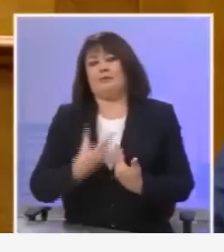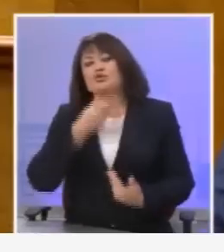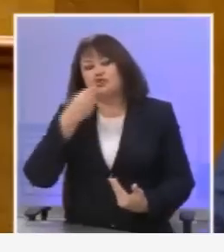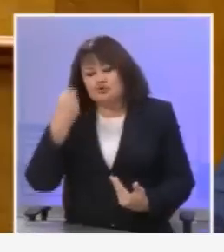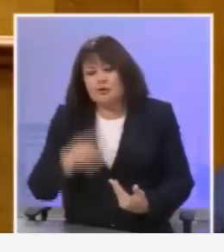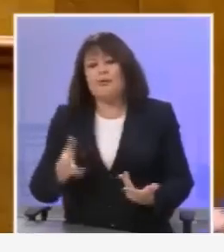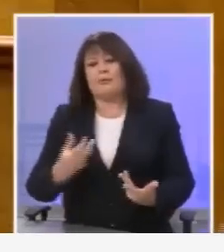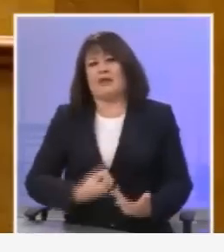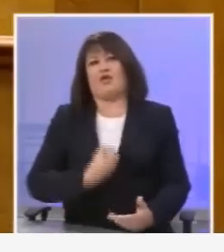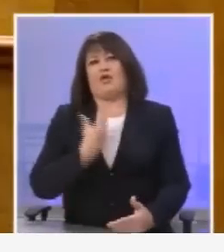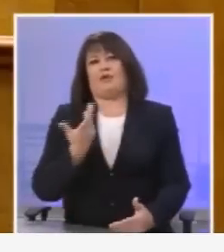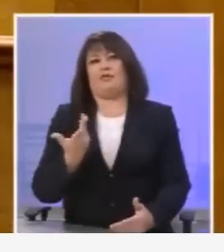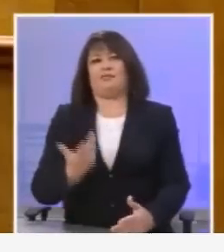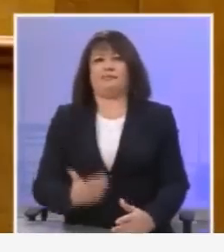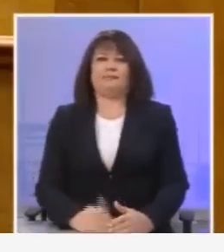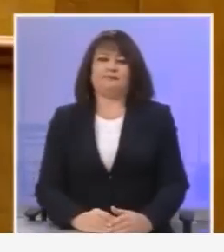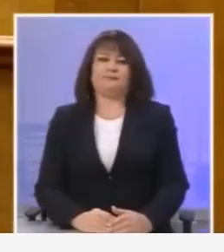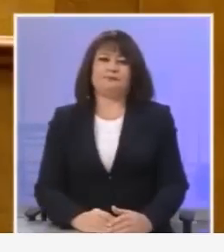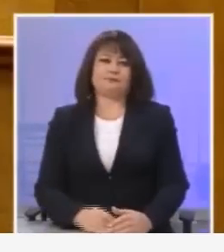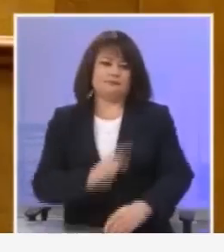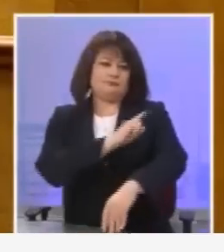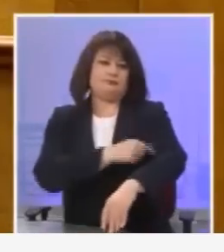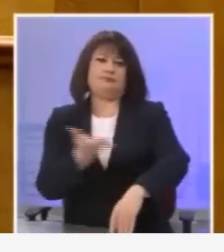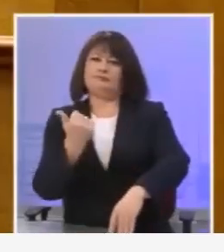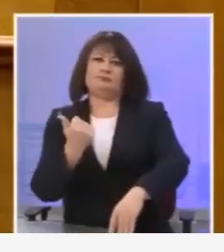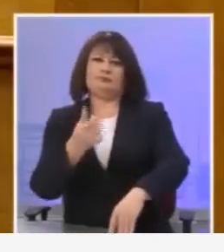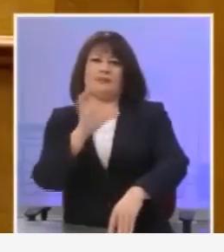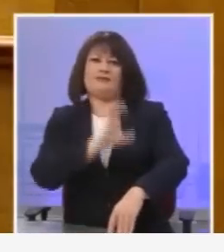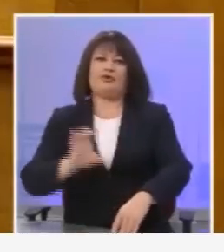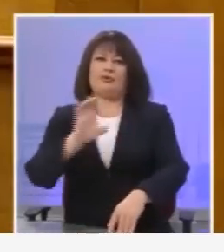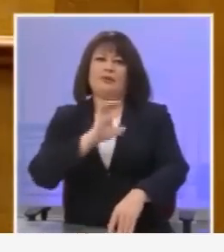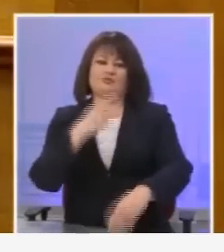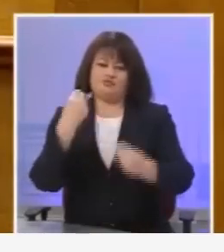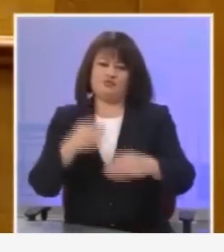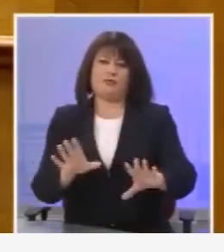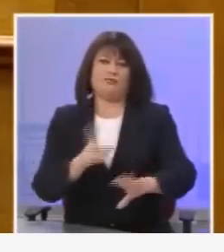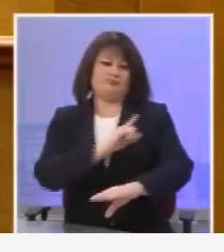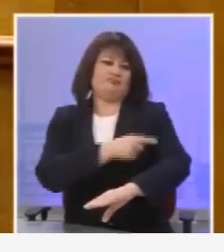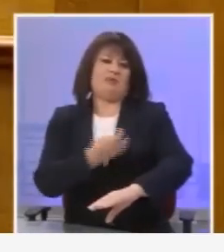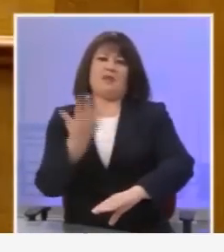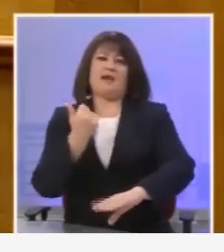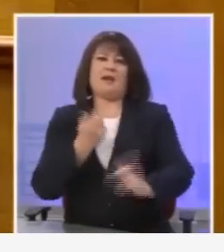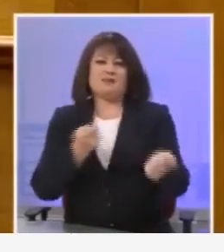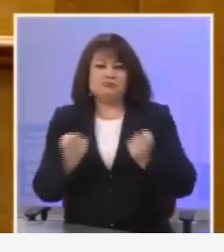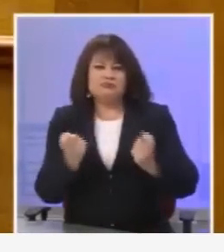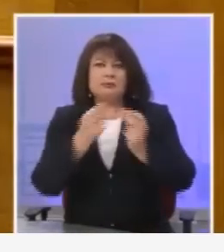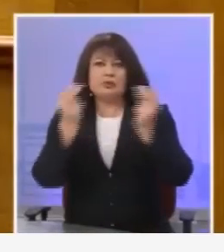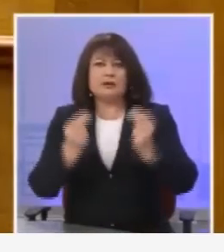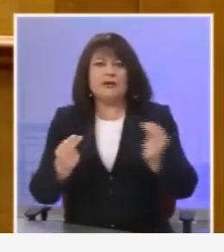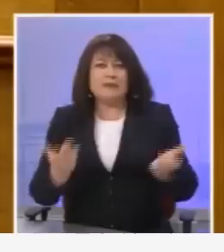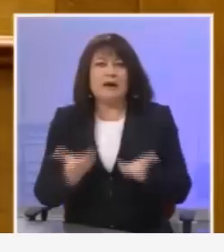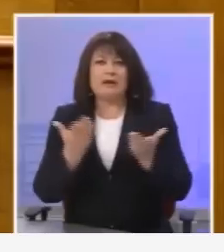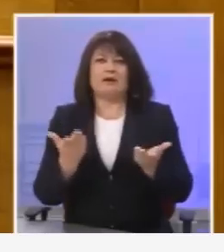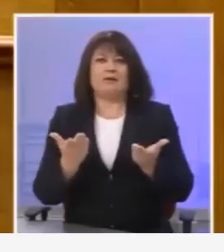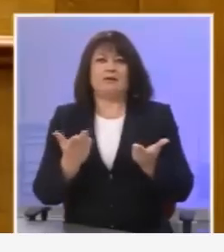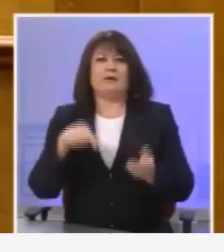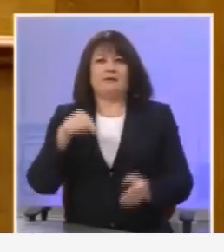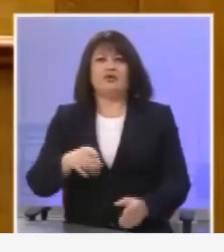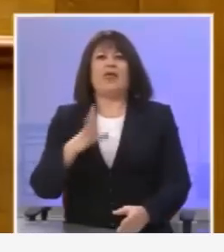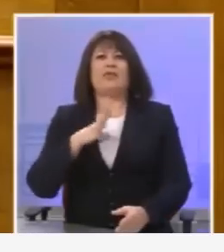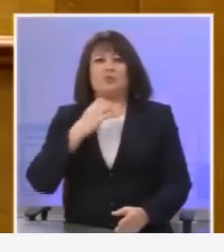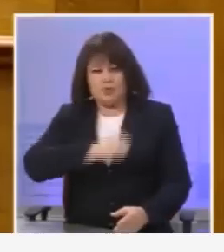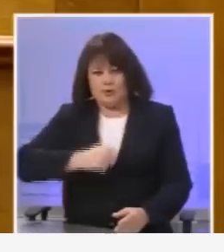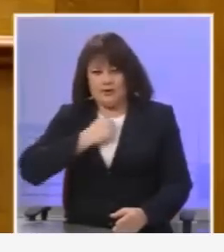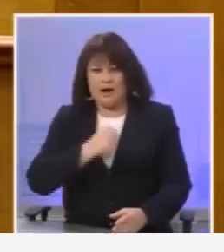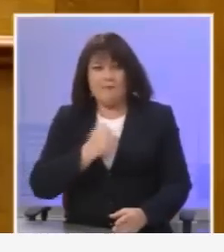Ντροπή τόσο για την ανικανότητα της Ευρώπης να αντιμετωπίσει αποτελεσματικά αυτό το ανθρώπινο